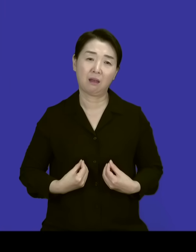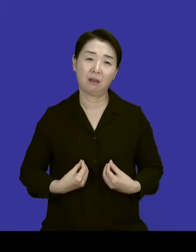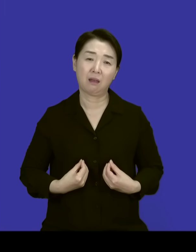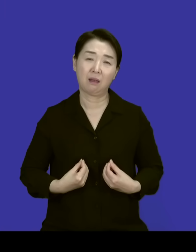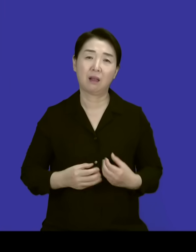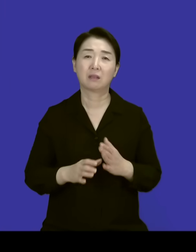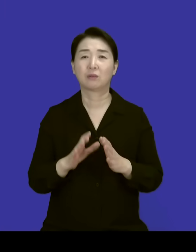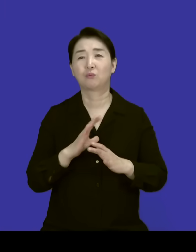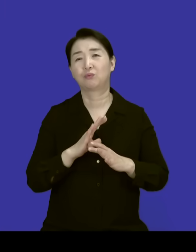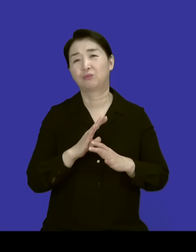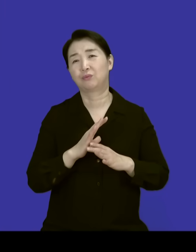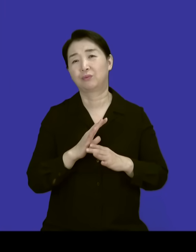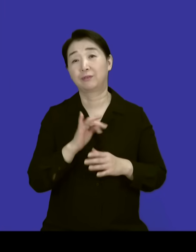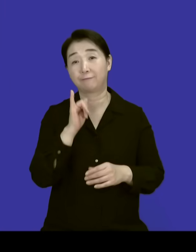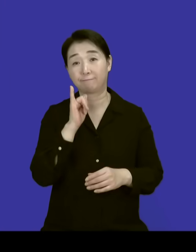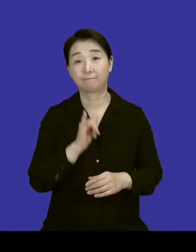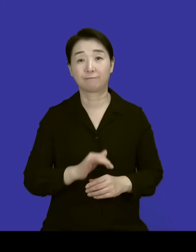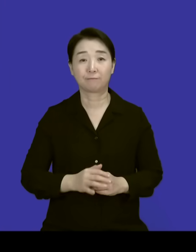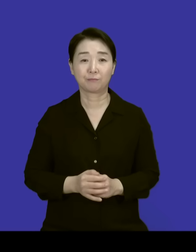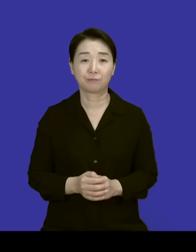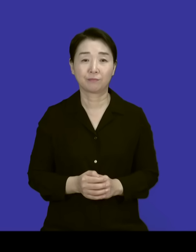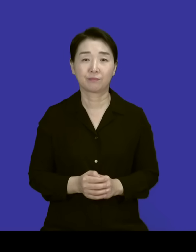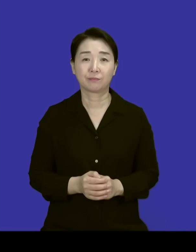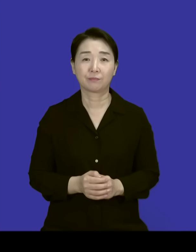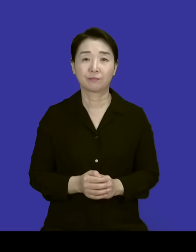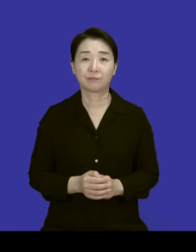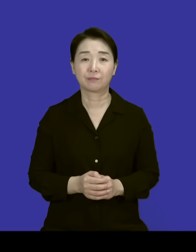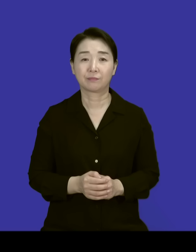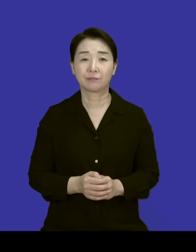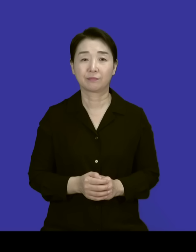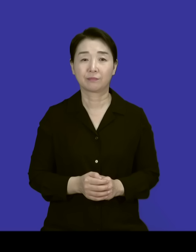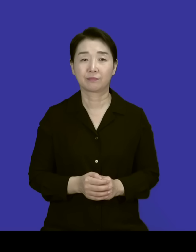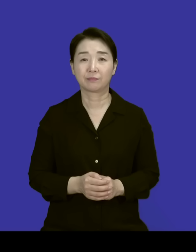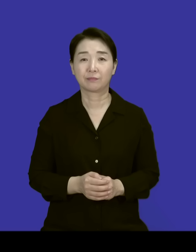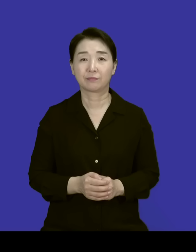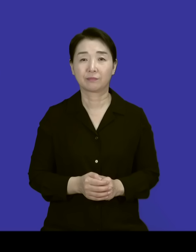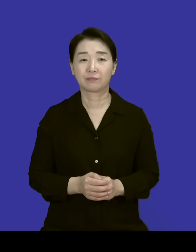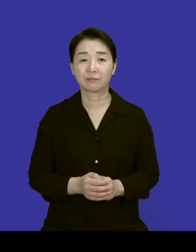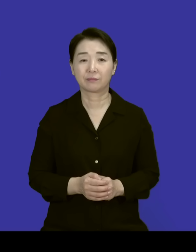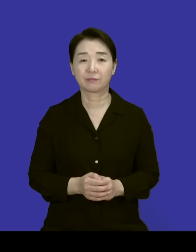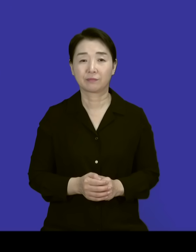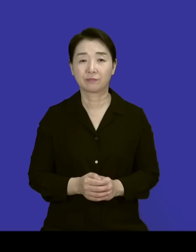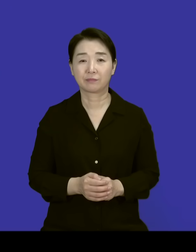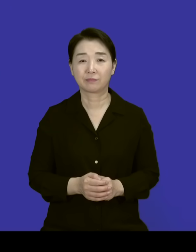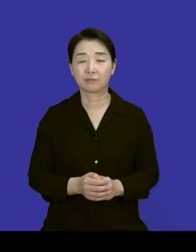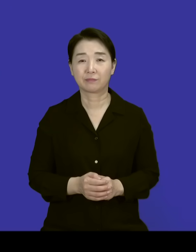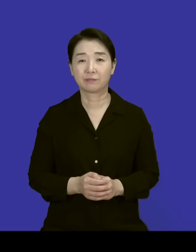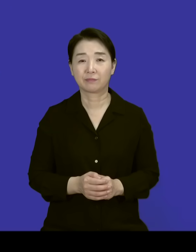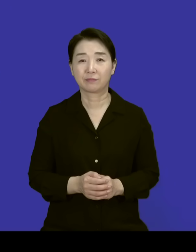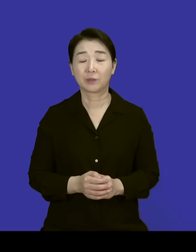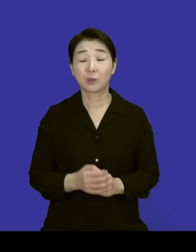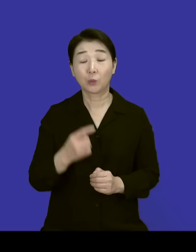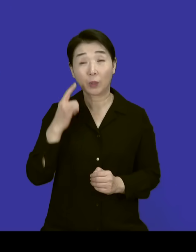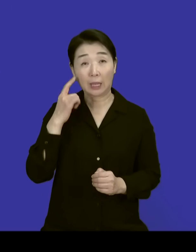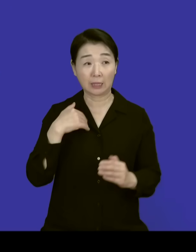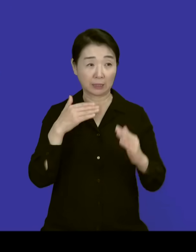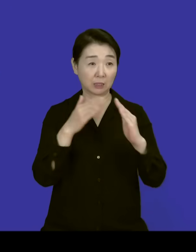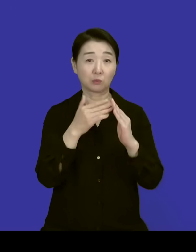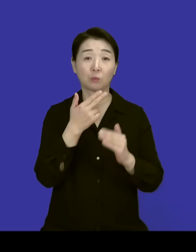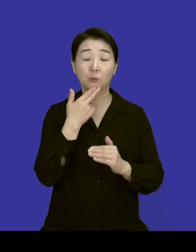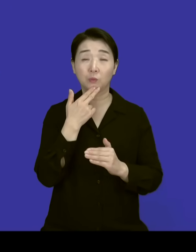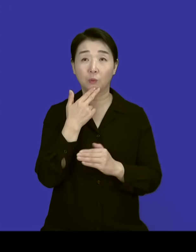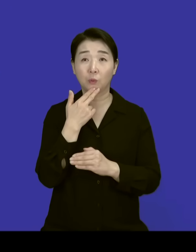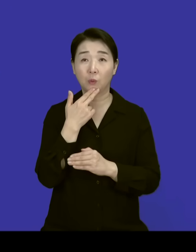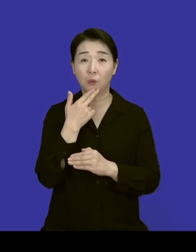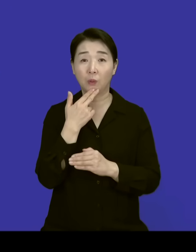두려움도 사실 오고 겁도 나고 예. 그러고 있는데 잠깐 이제 작업실 소파에서 그때는 집도 없었어요.